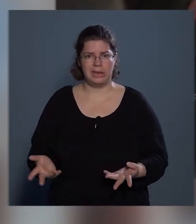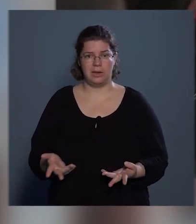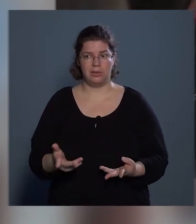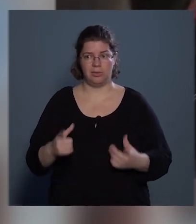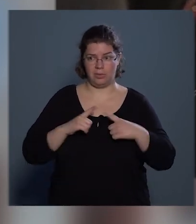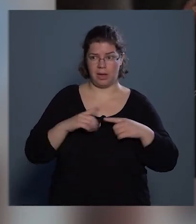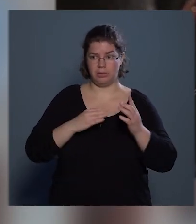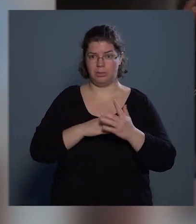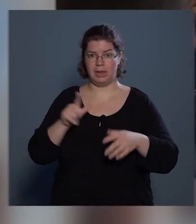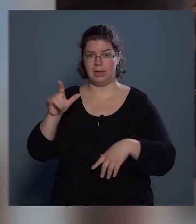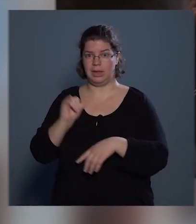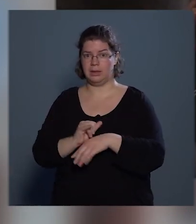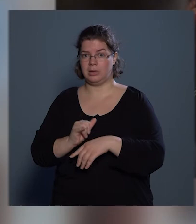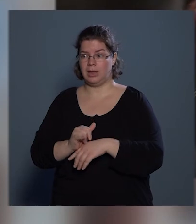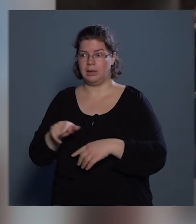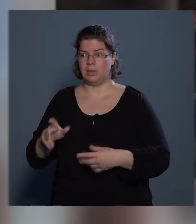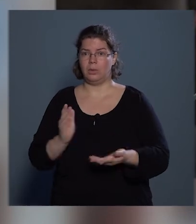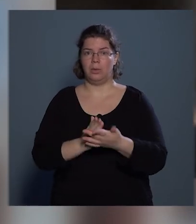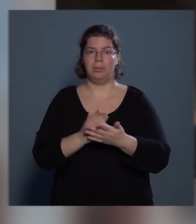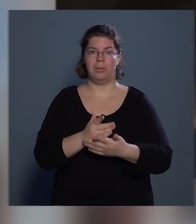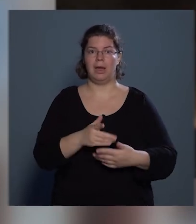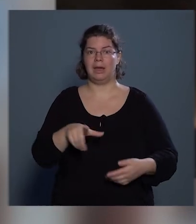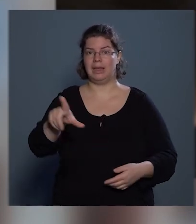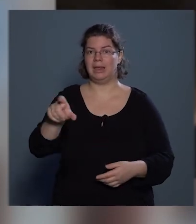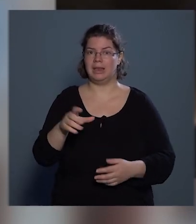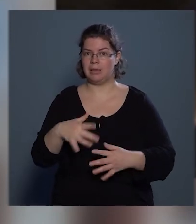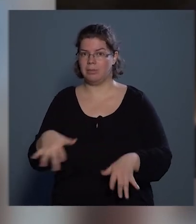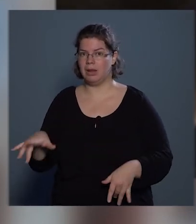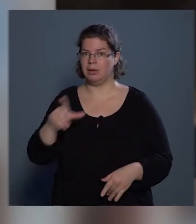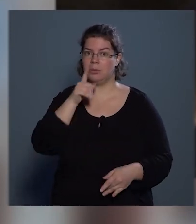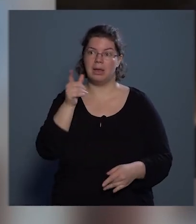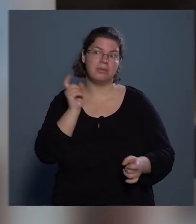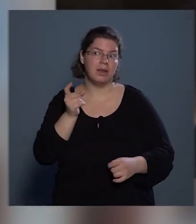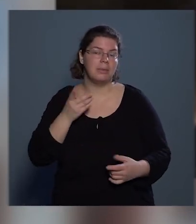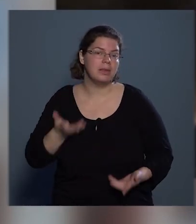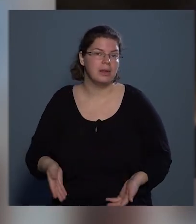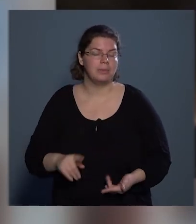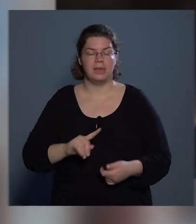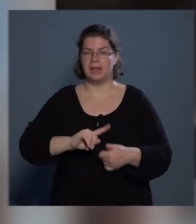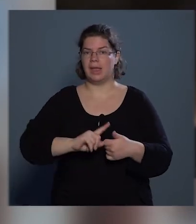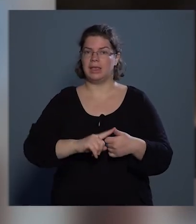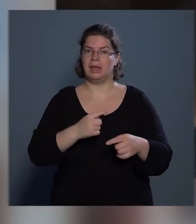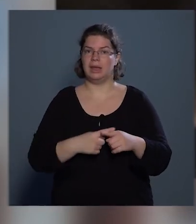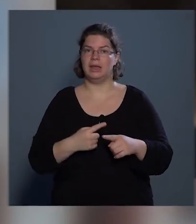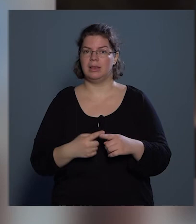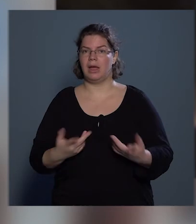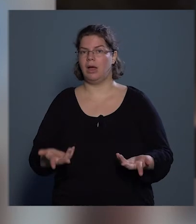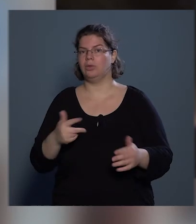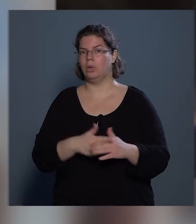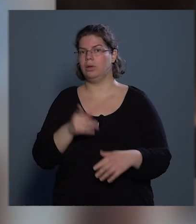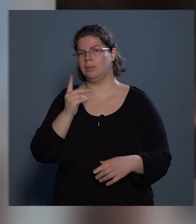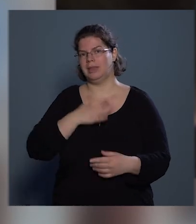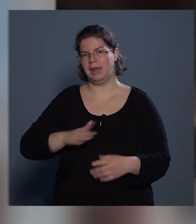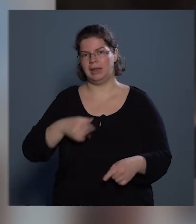két hetet, akkor már 200 millió lesz, véleményem szerint. Ez az egyik része a dolognak, amit szeretnék mondani.